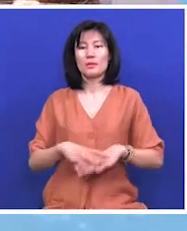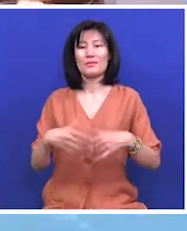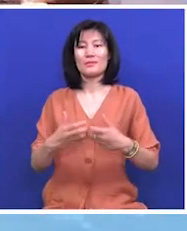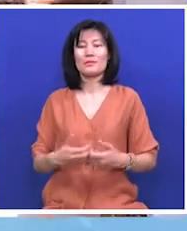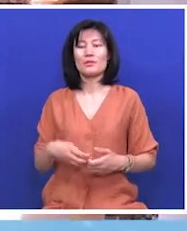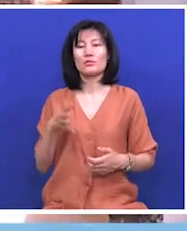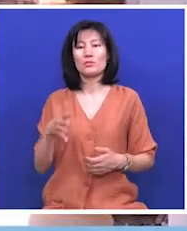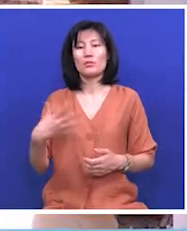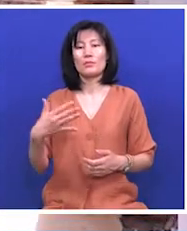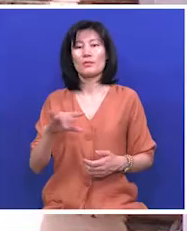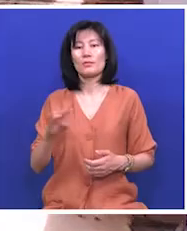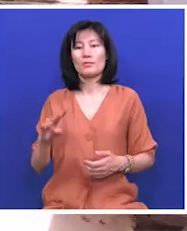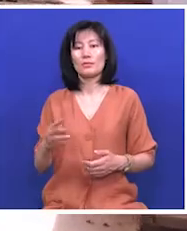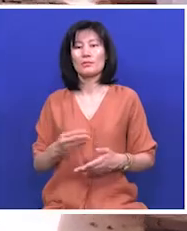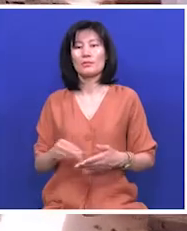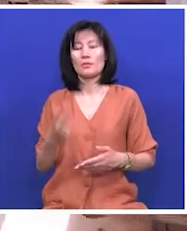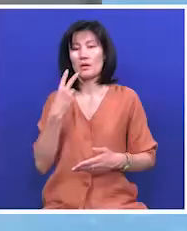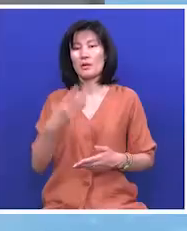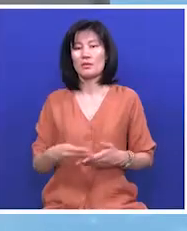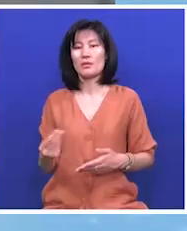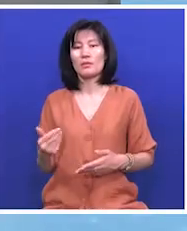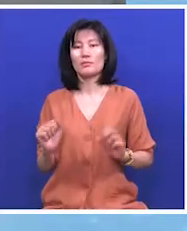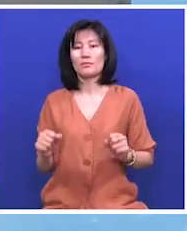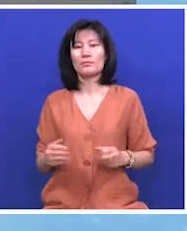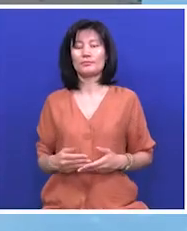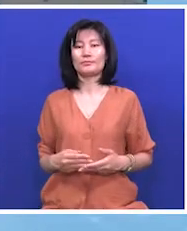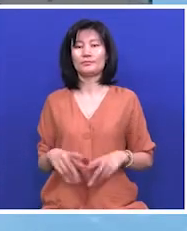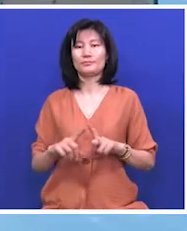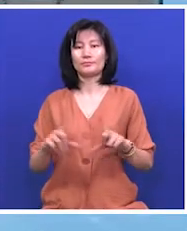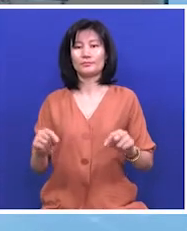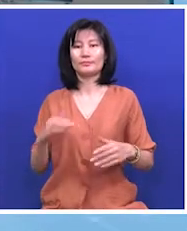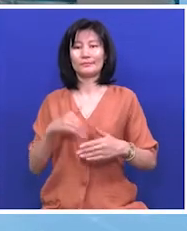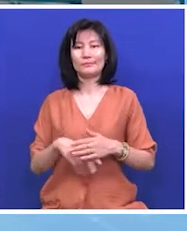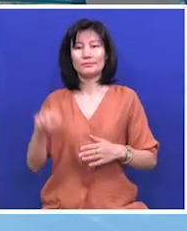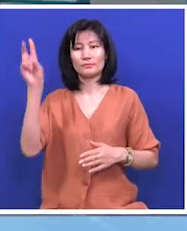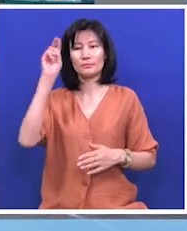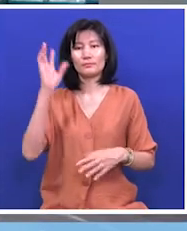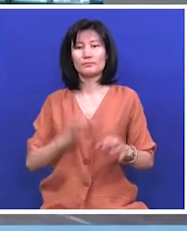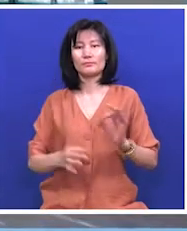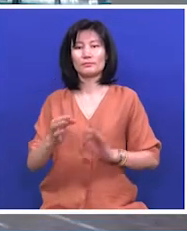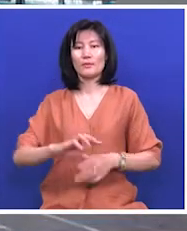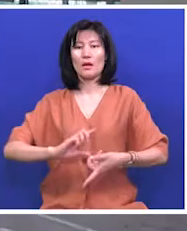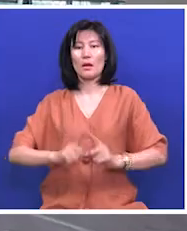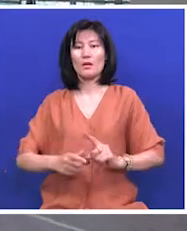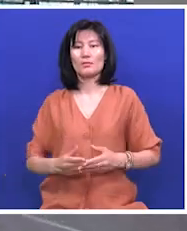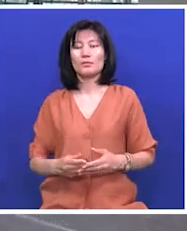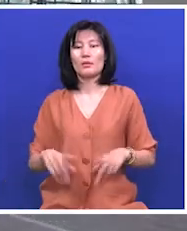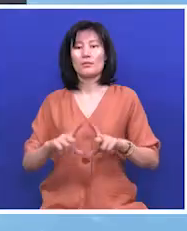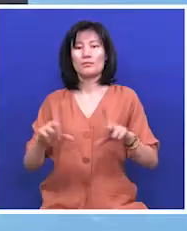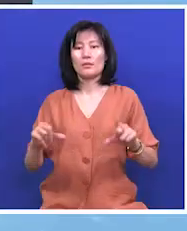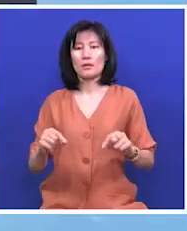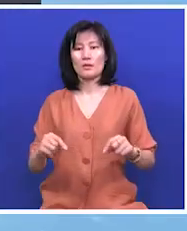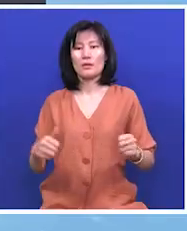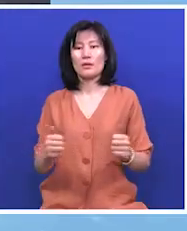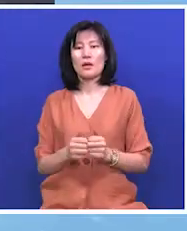республикалық бюджет есебінен 4,5 миллион теңге қаржы қаралған. Қаралған қаржы мектептің ішкі әжетханаларының құрылғыларын ауыстыруға және